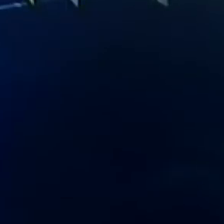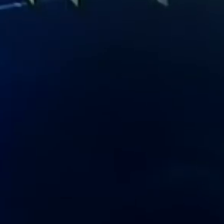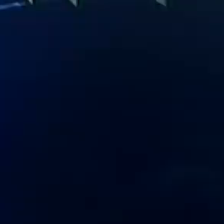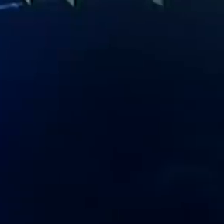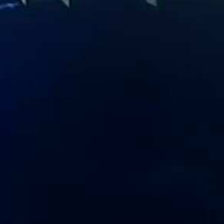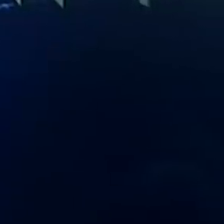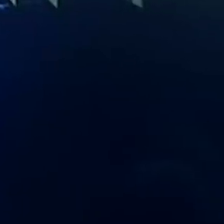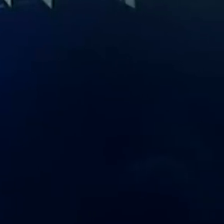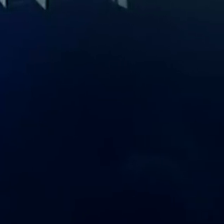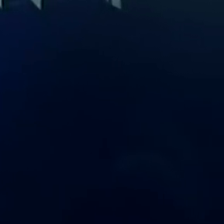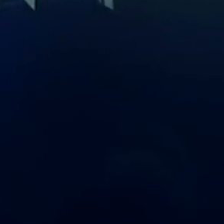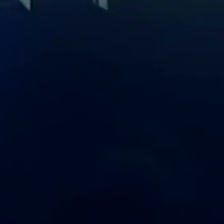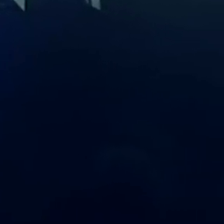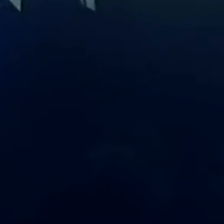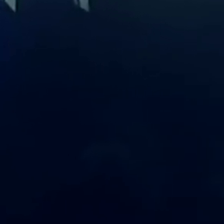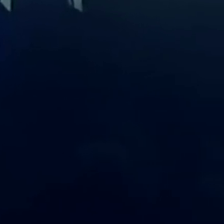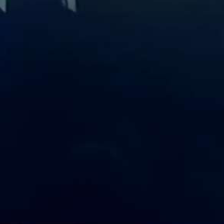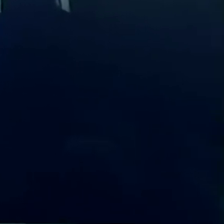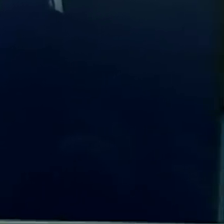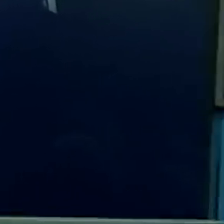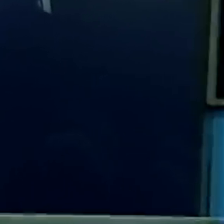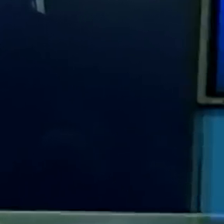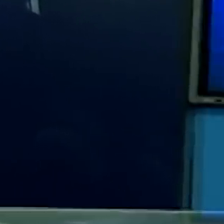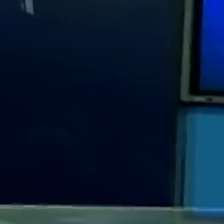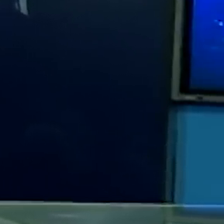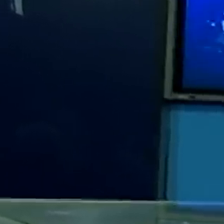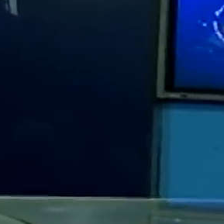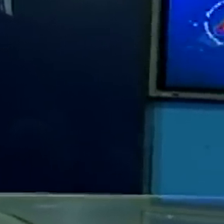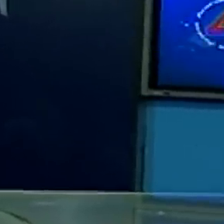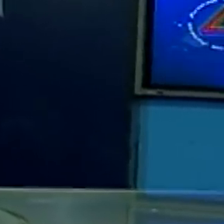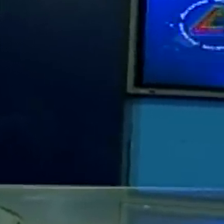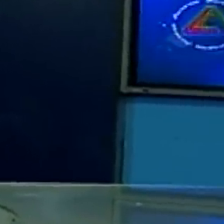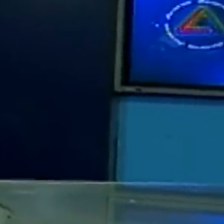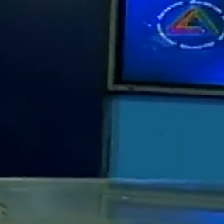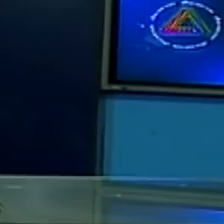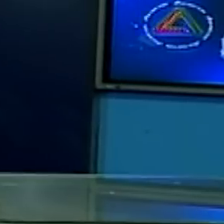পরবর্তী সংবাদ দেখার আমন্ত্রণ জানিয়ে এখনকার মতো শেষ করছি। সবাই ঘরে থাকুন, নিরাপদে থাকুন, এটিএন বাংলার সঙ্গে